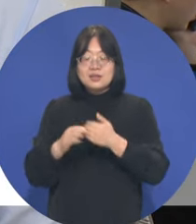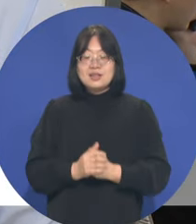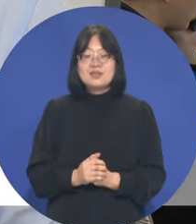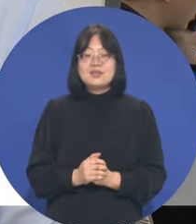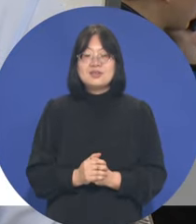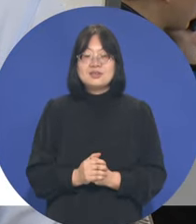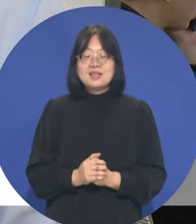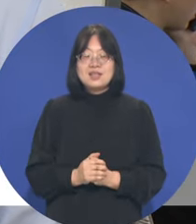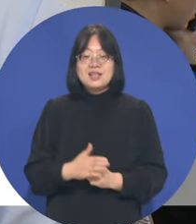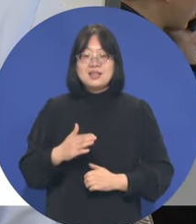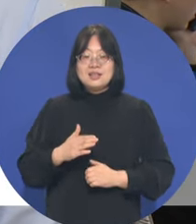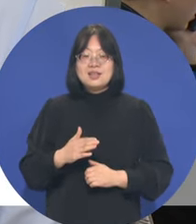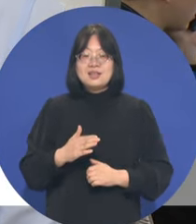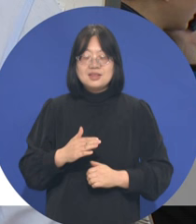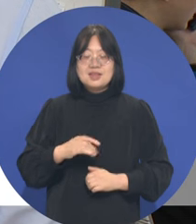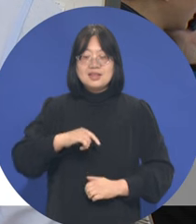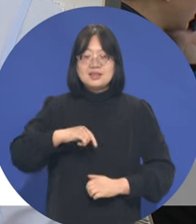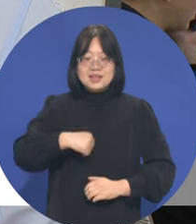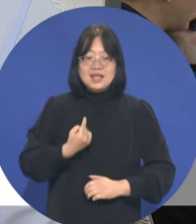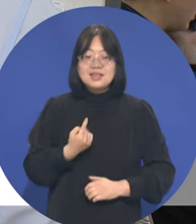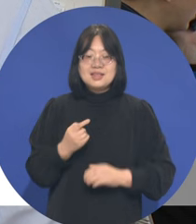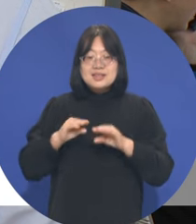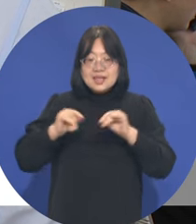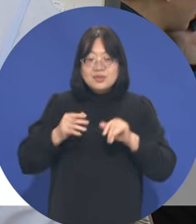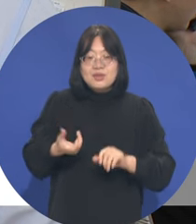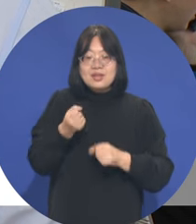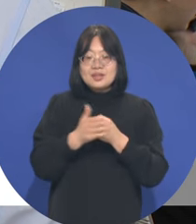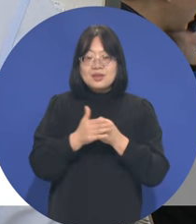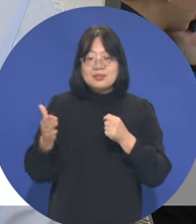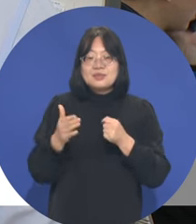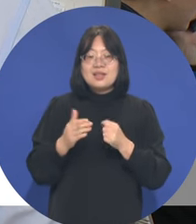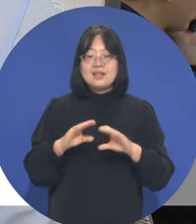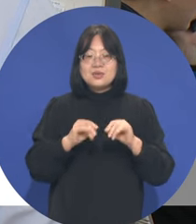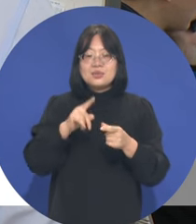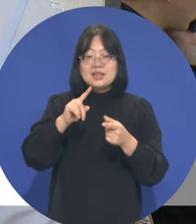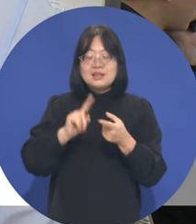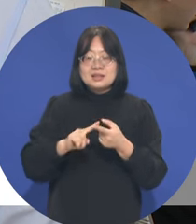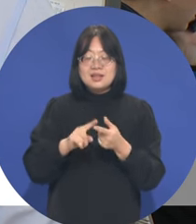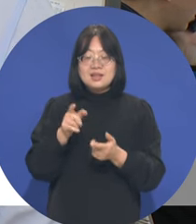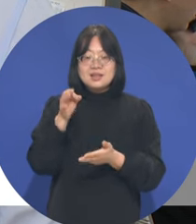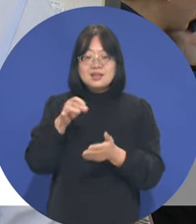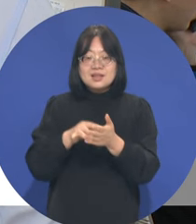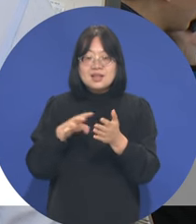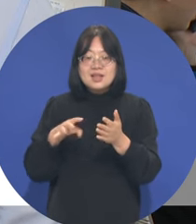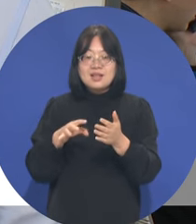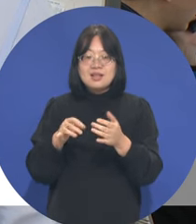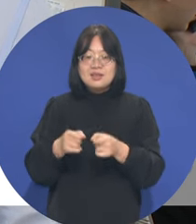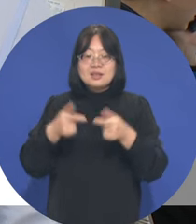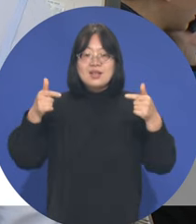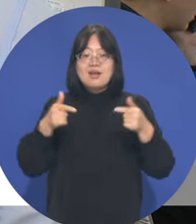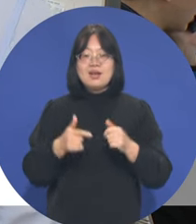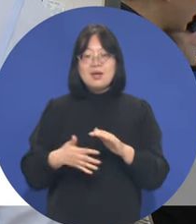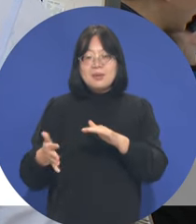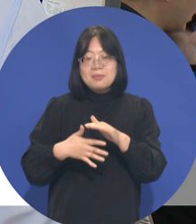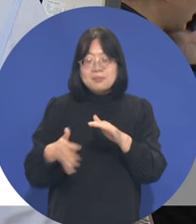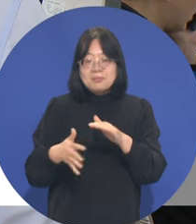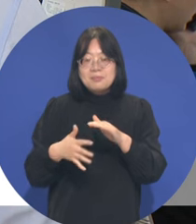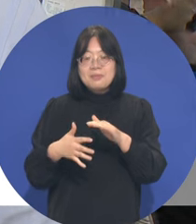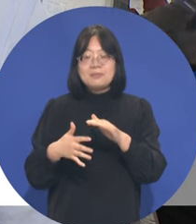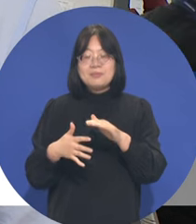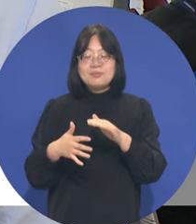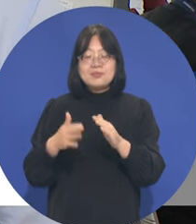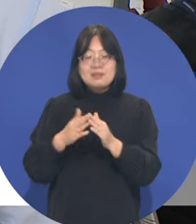나대지가 돼 가지고 토지에 대한 재산세로 세금이 대폭 올라가게 됩니다 그래서 그러다 보니까 그거를 피하고자 빈집을 그대로